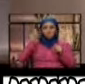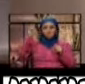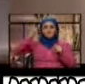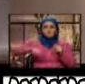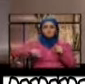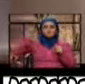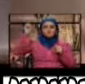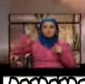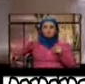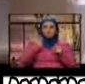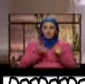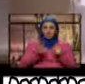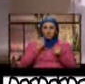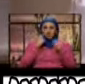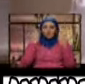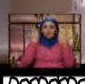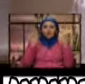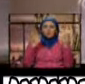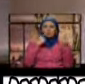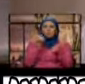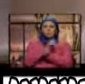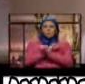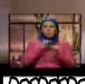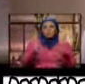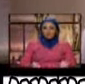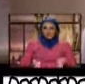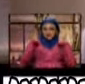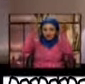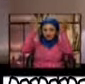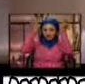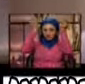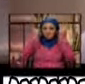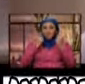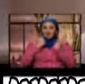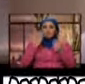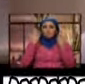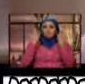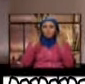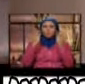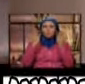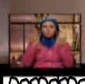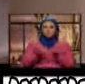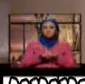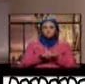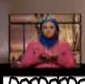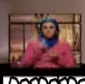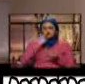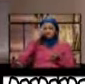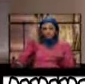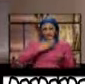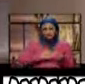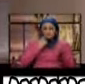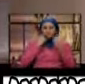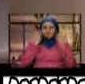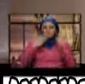اخذا بقوائمه، فلا ادري اصعق في من صعق ام كفاه الله الصعقه الاولى يوم الطور. كل دعوات الانبياء والملائكه